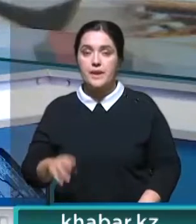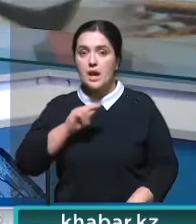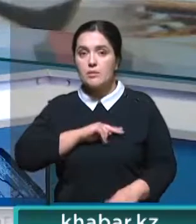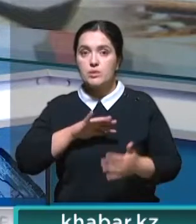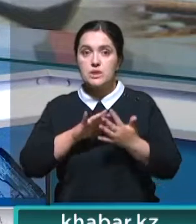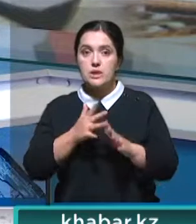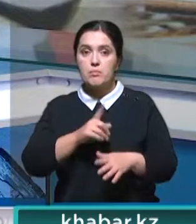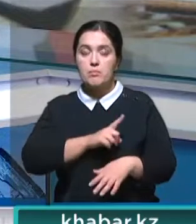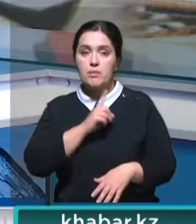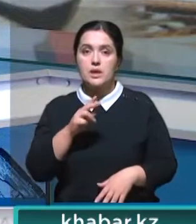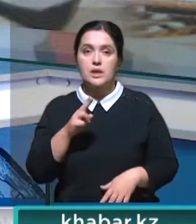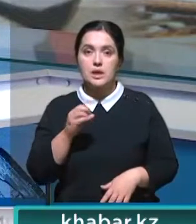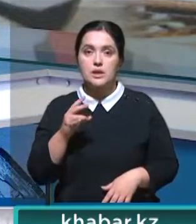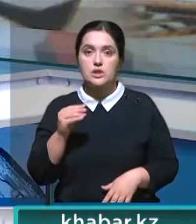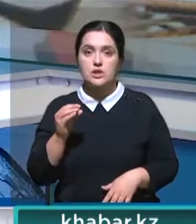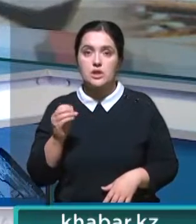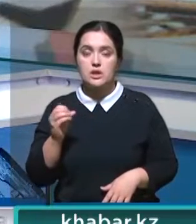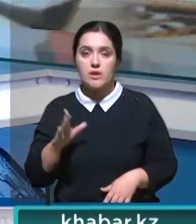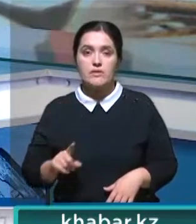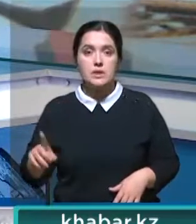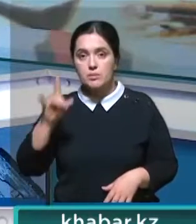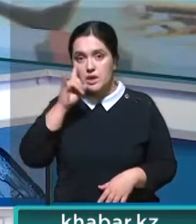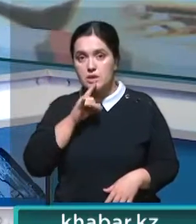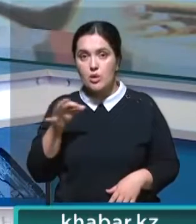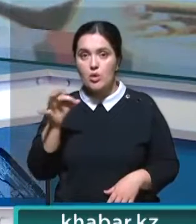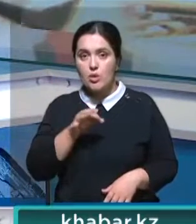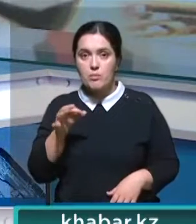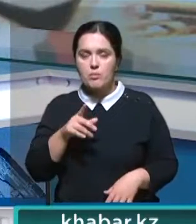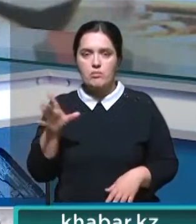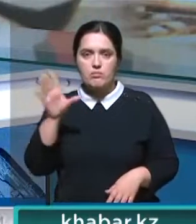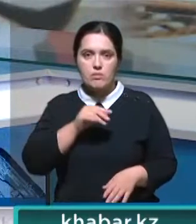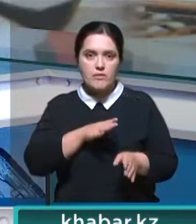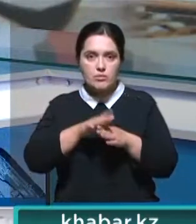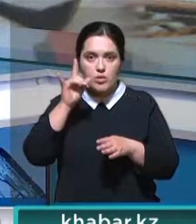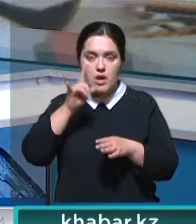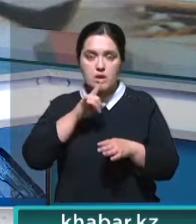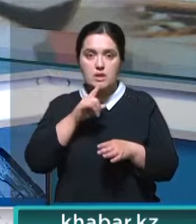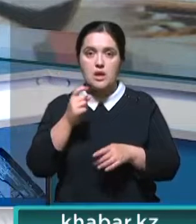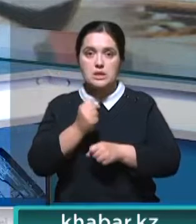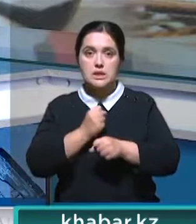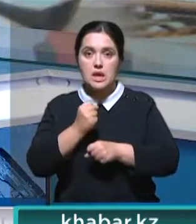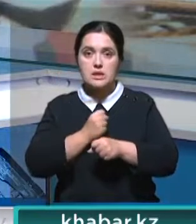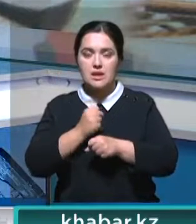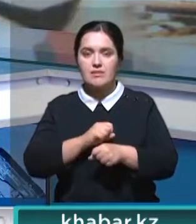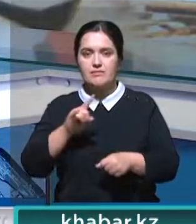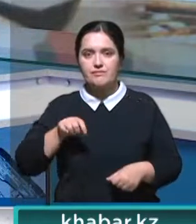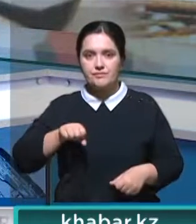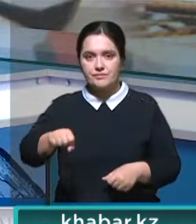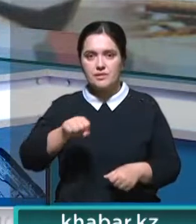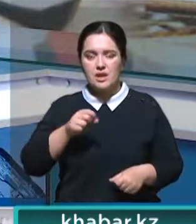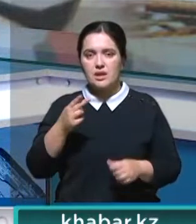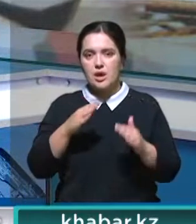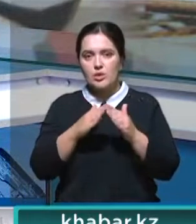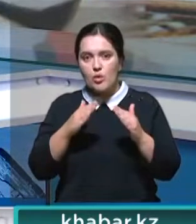Работы сельского мастера Талана Кинжитаева из Западно-Казахстанской области расходятся по всему Казахстану. Он изготавливает бисик, предметы домашней